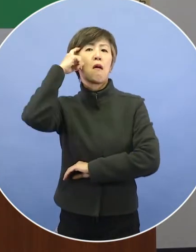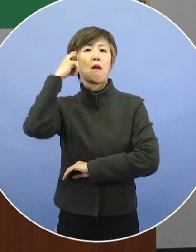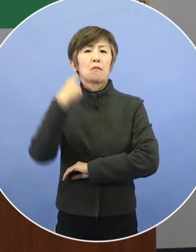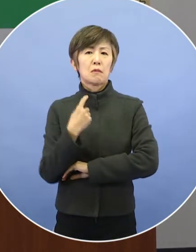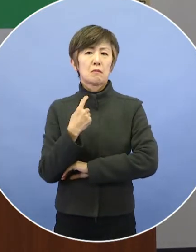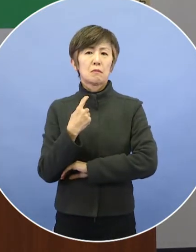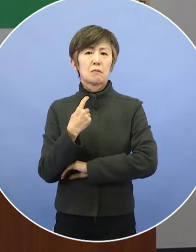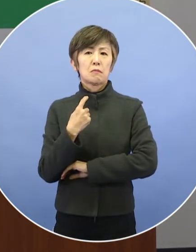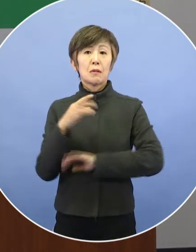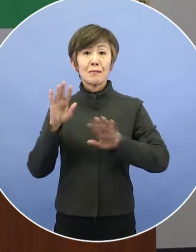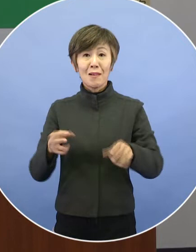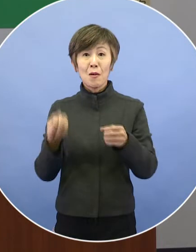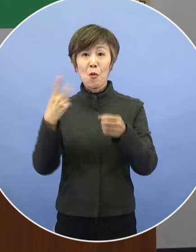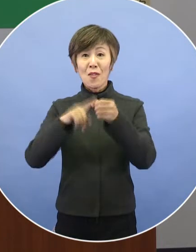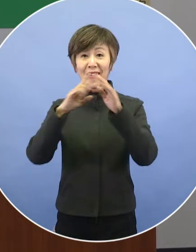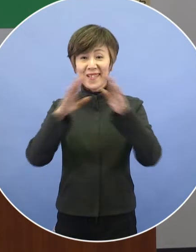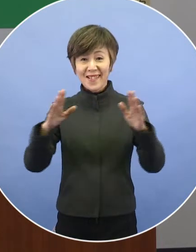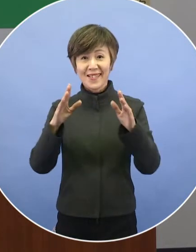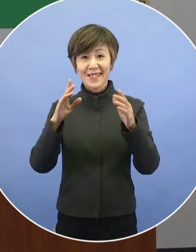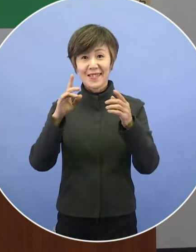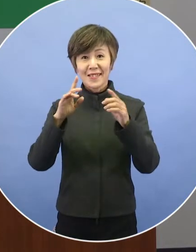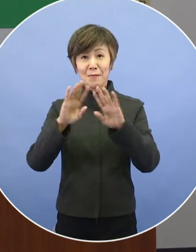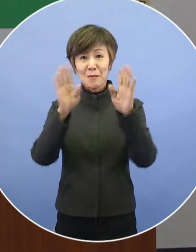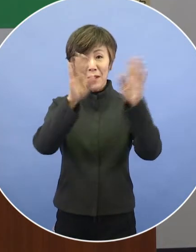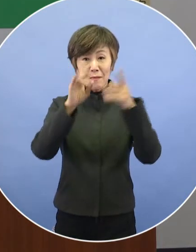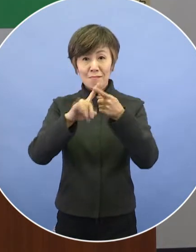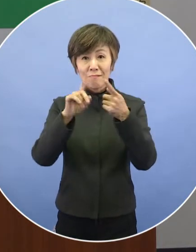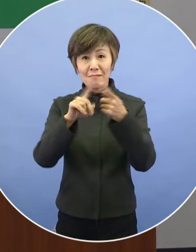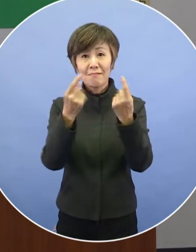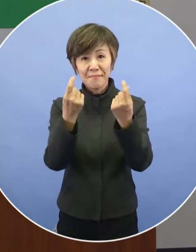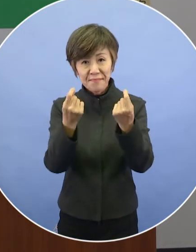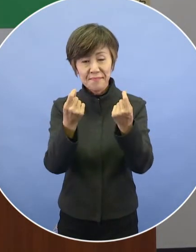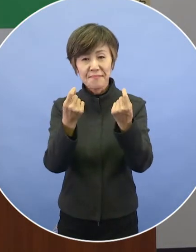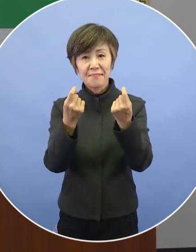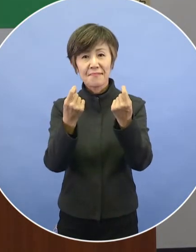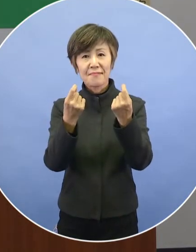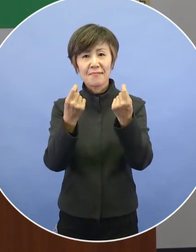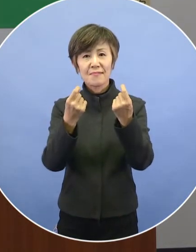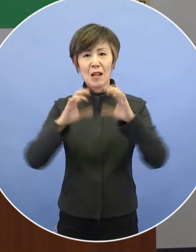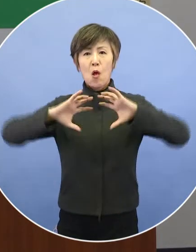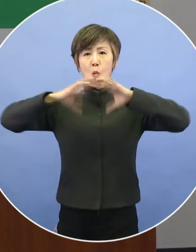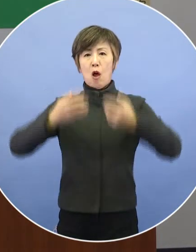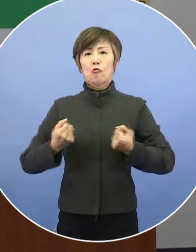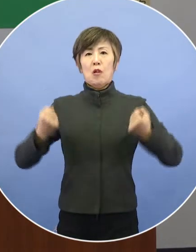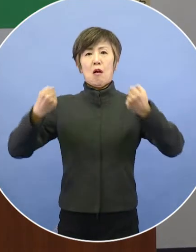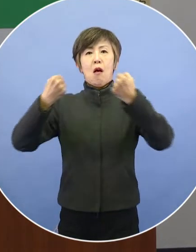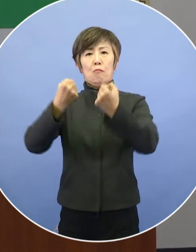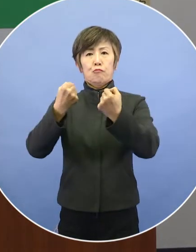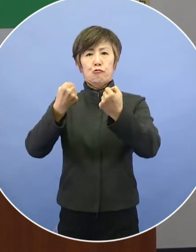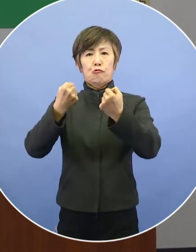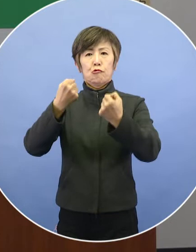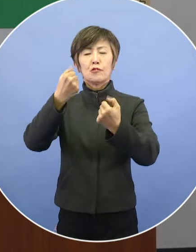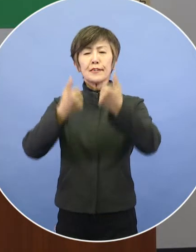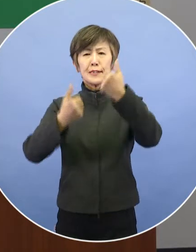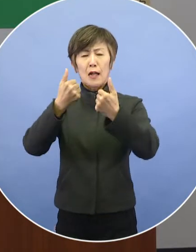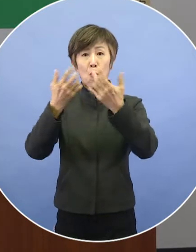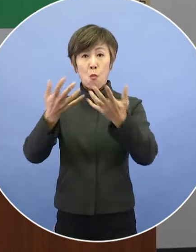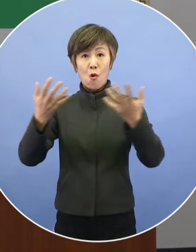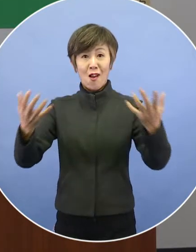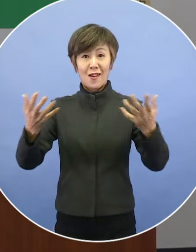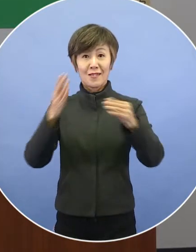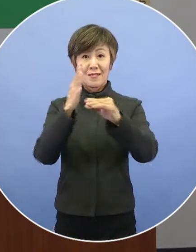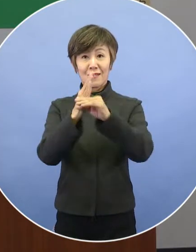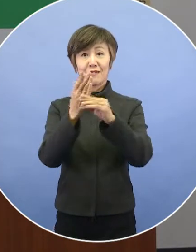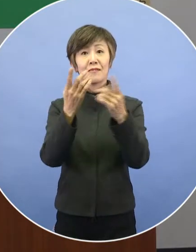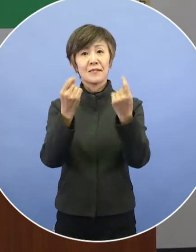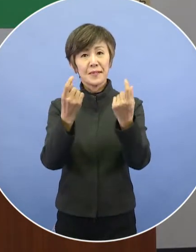に考えております今忘年会シーズンでもありますそれからあのワールドカップも非常にですね盛り上がっております